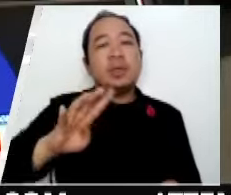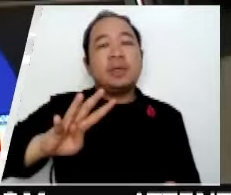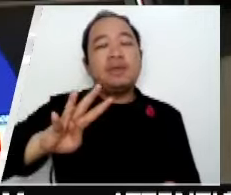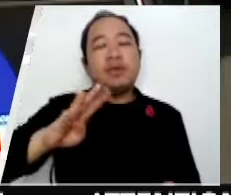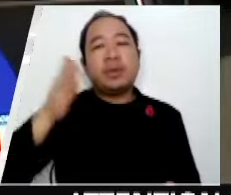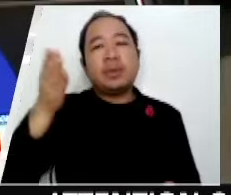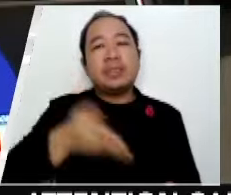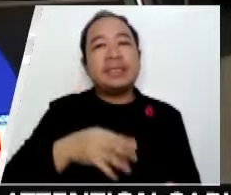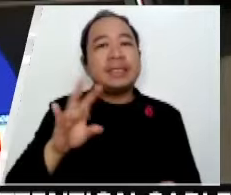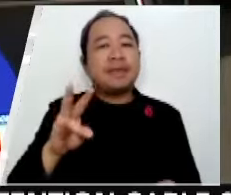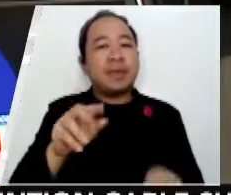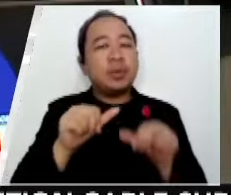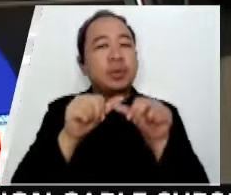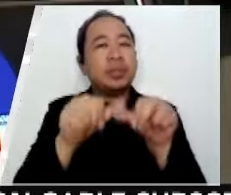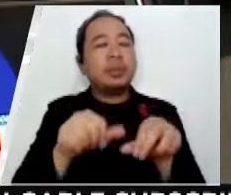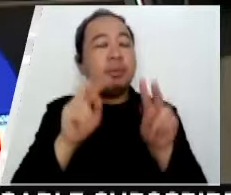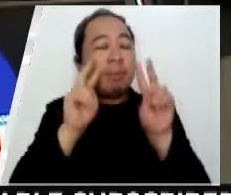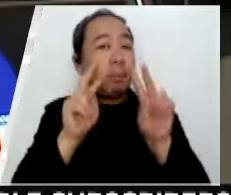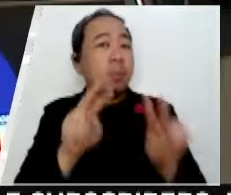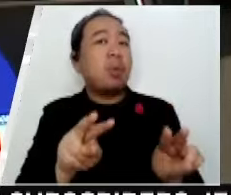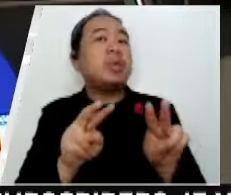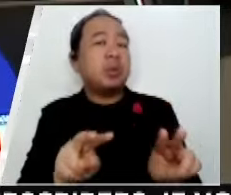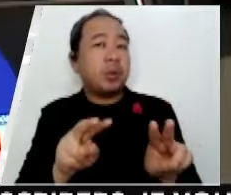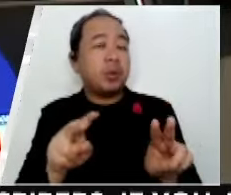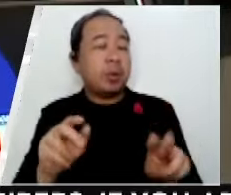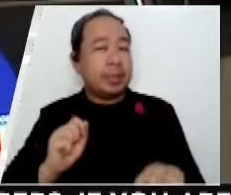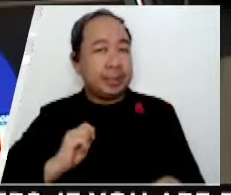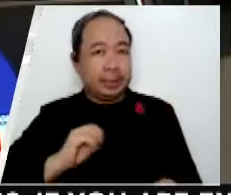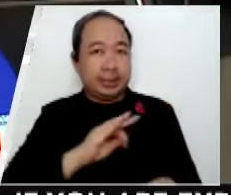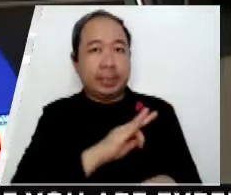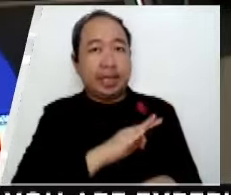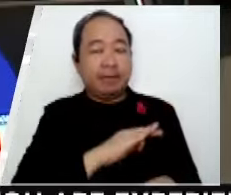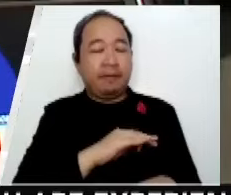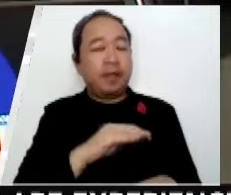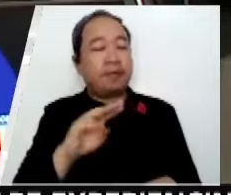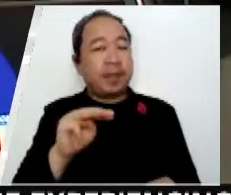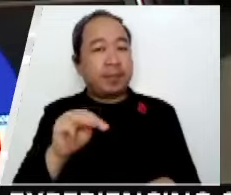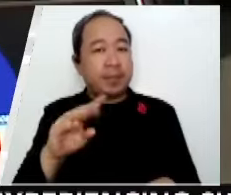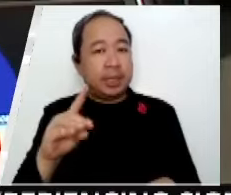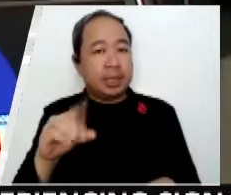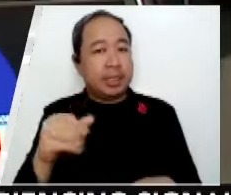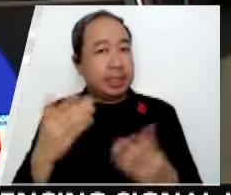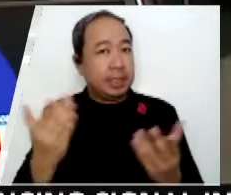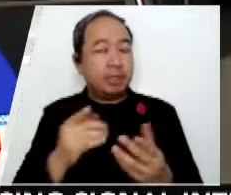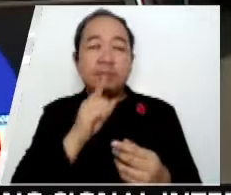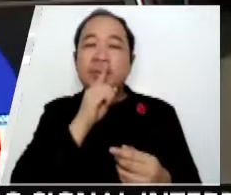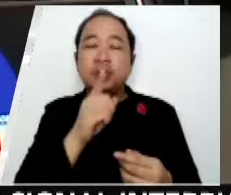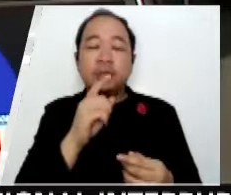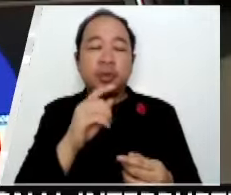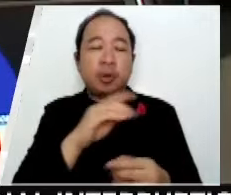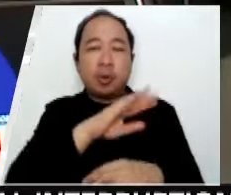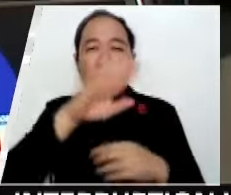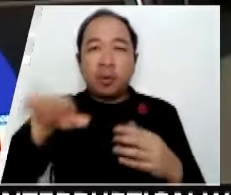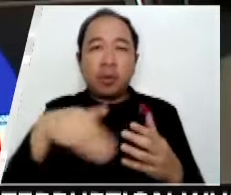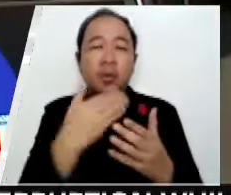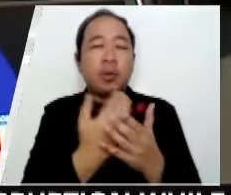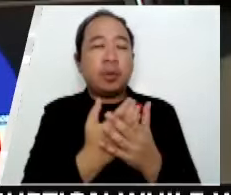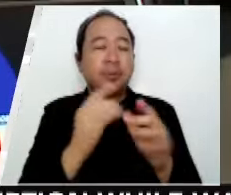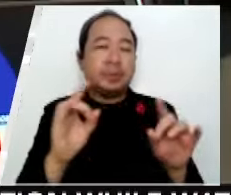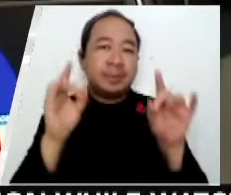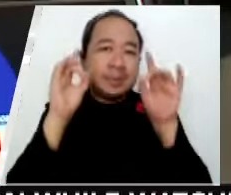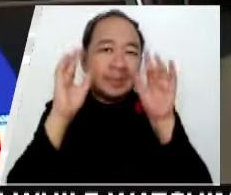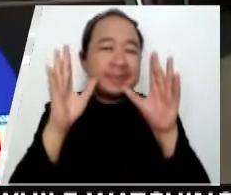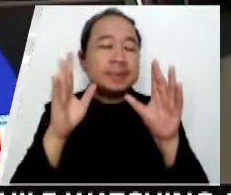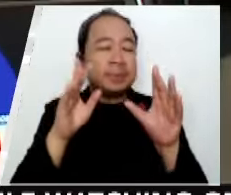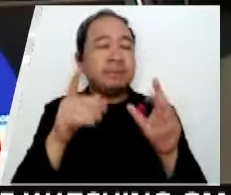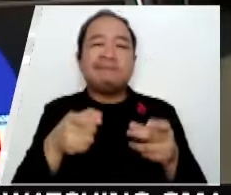nakatutok, nakamonitor ang mga tauhan ng MMDA dito para masigurong lahat ng malalagay sa peligro ay agad na maitatawag